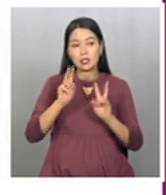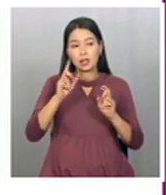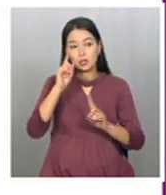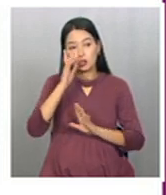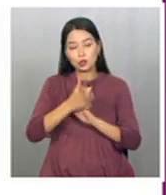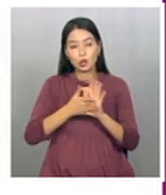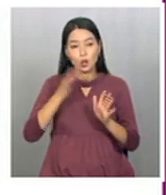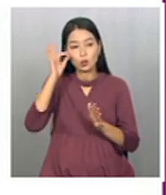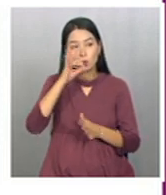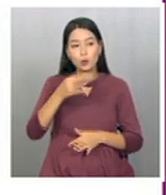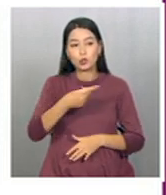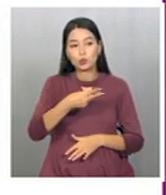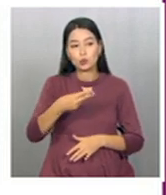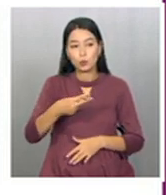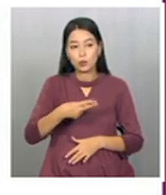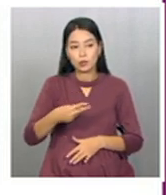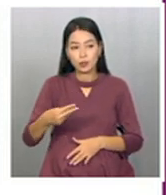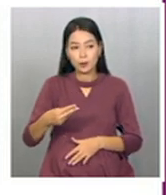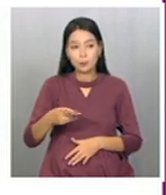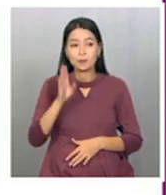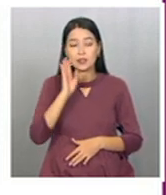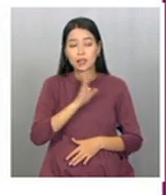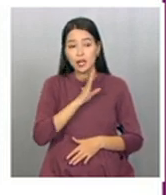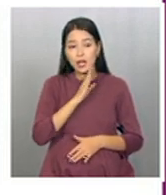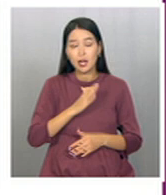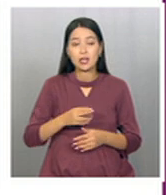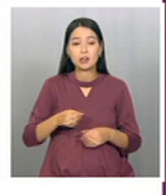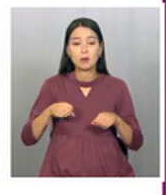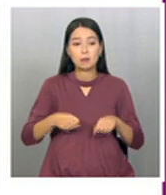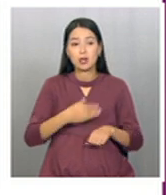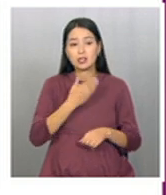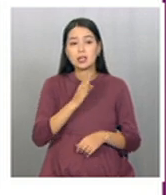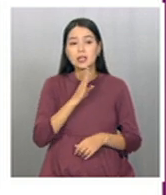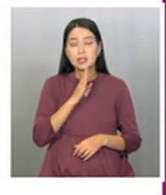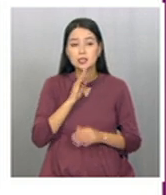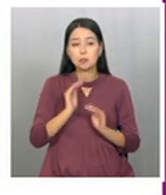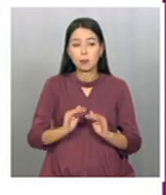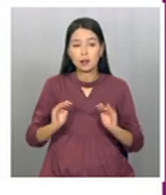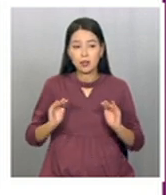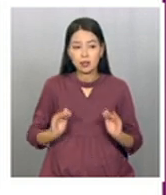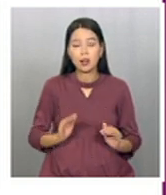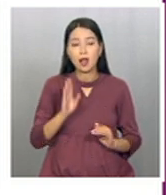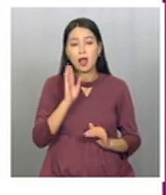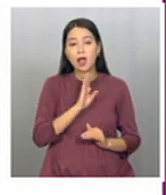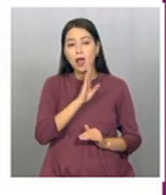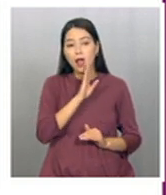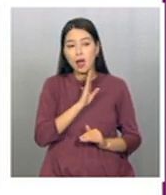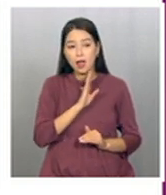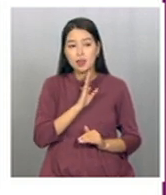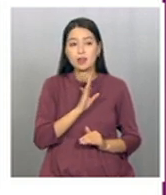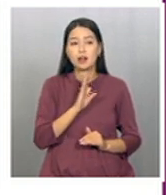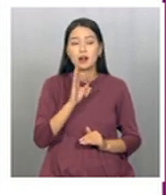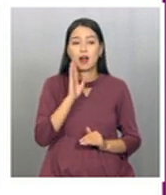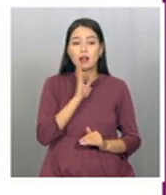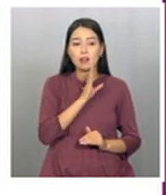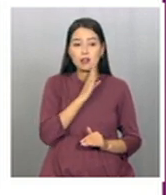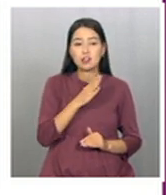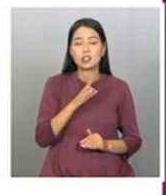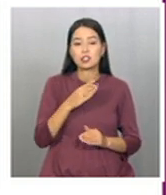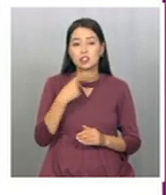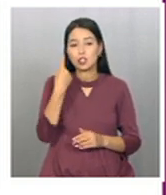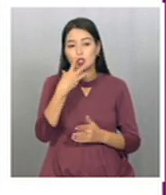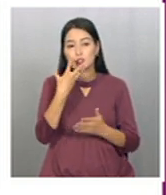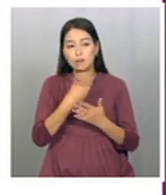туралы сөйлем. Әйел теңсіздігі қыз баланың, әйел ананың, жеке бас құқықтарының сақталмауы.